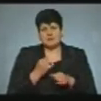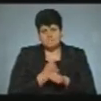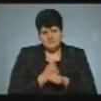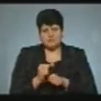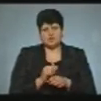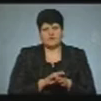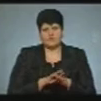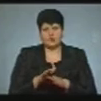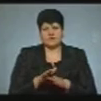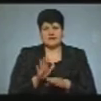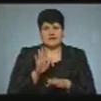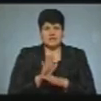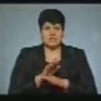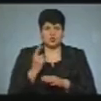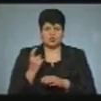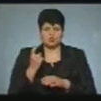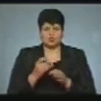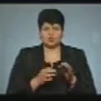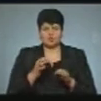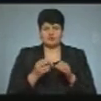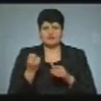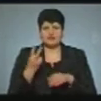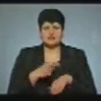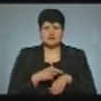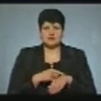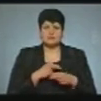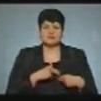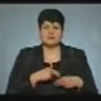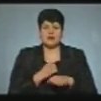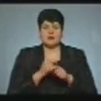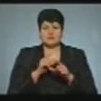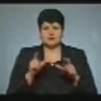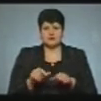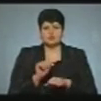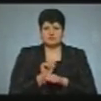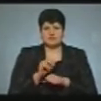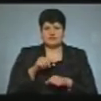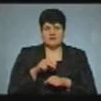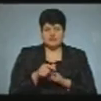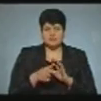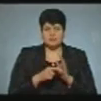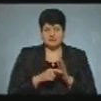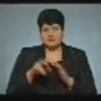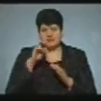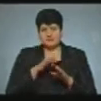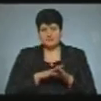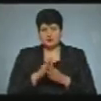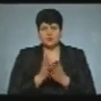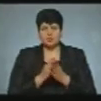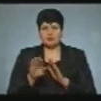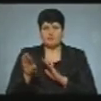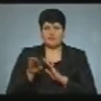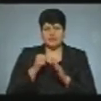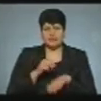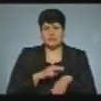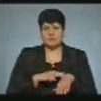виконання наказу господарського суду. У 12-й годині працівники аптеки перекрили вхід у приміщення. Державна виконавча служба викликала